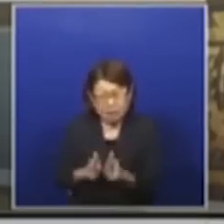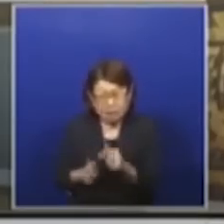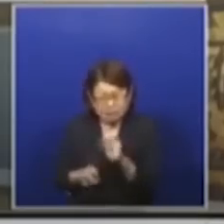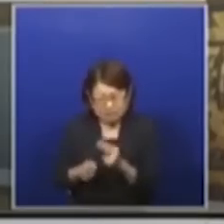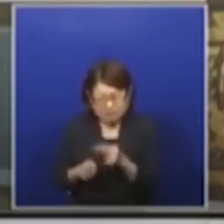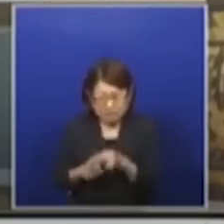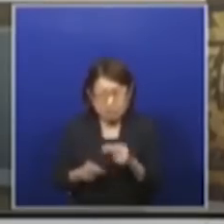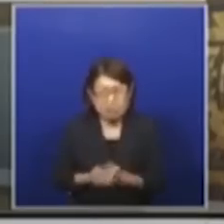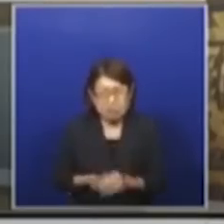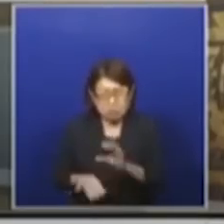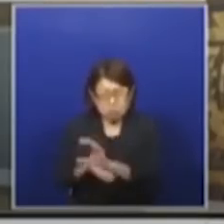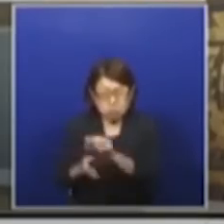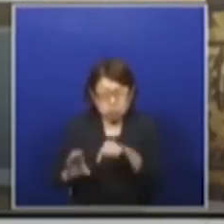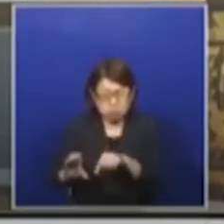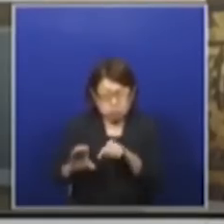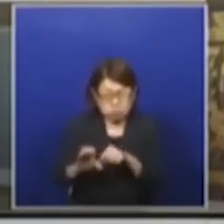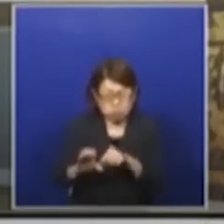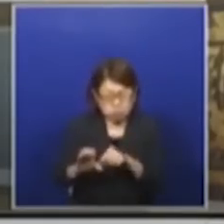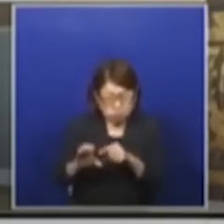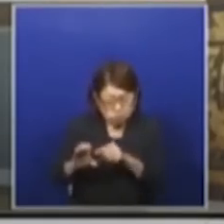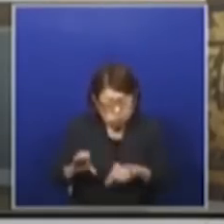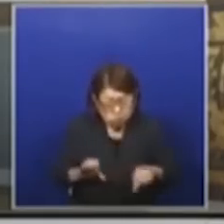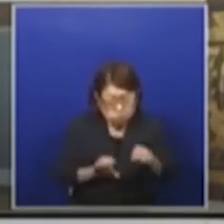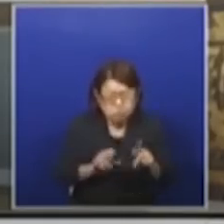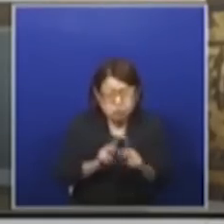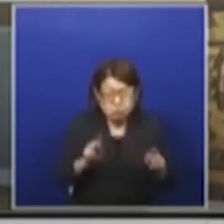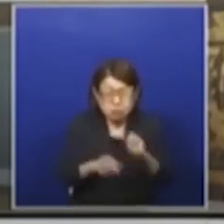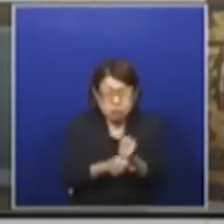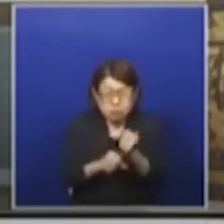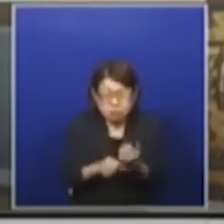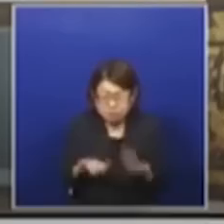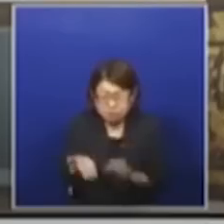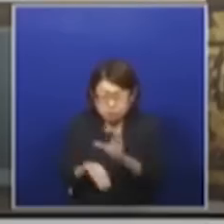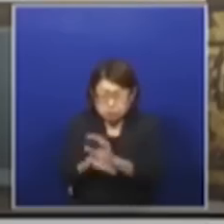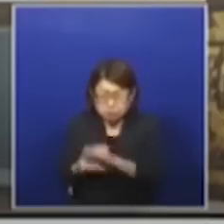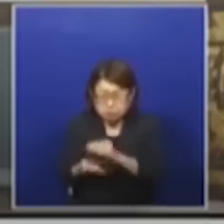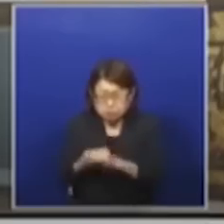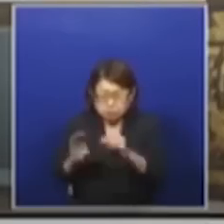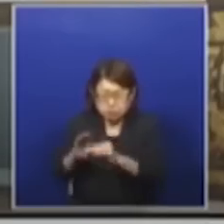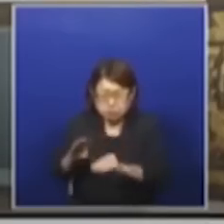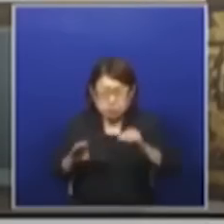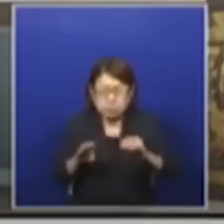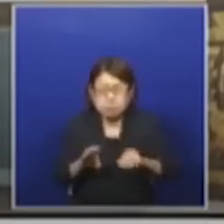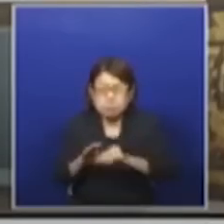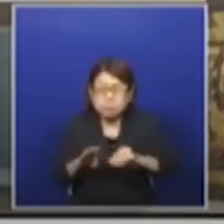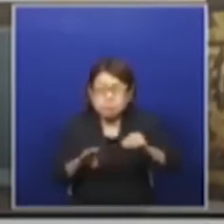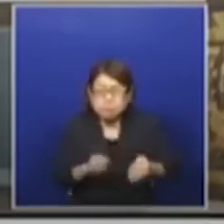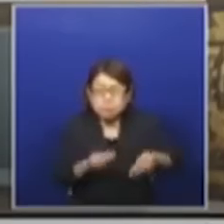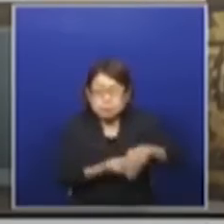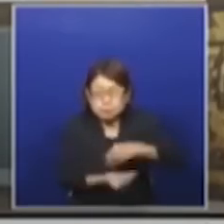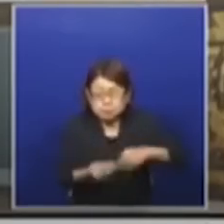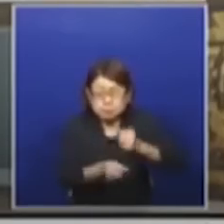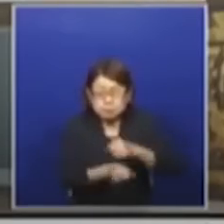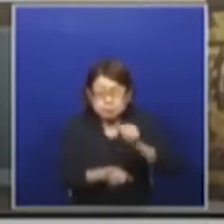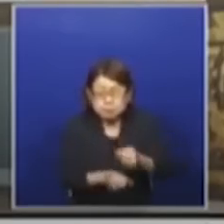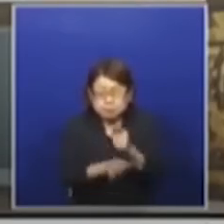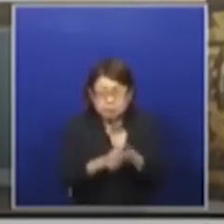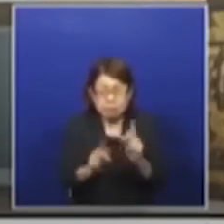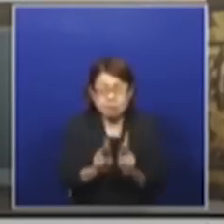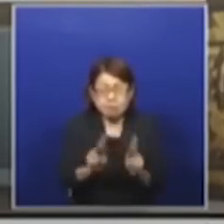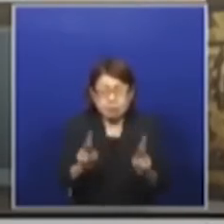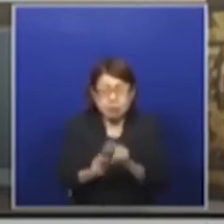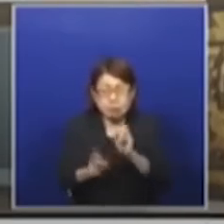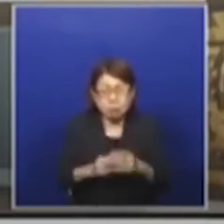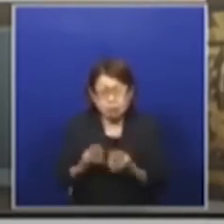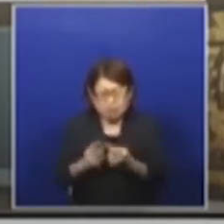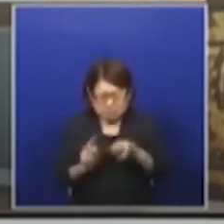ข.ถูกดึงเข้าไปใช้เพื่อมาอุ้มตราสารหนี้ตามวัตถุประสงค์ของคณะกรรมการทั้งที่อาจจะไม่ใช่การเลือกลงทุ